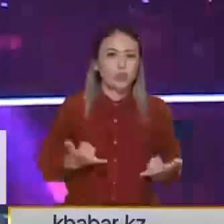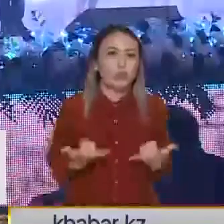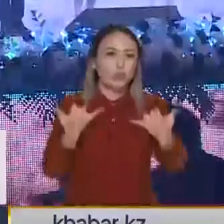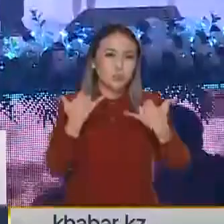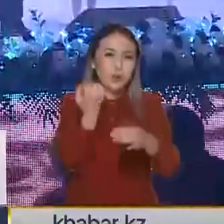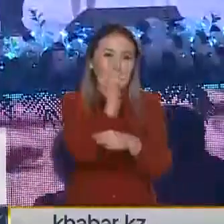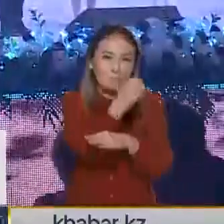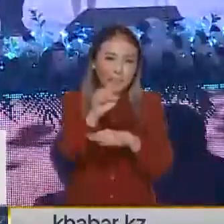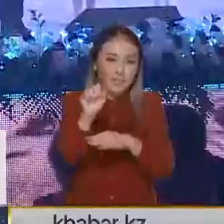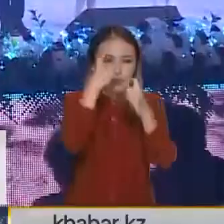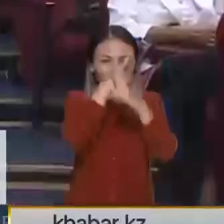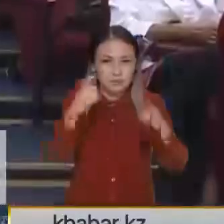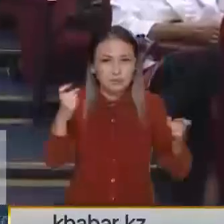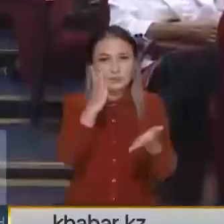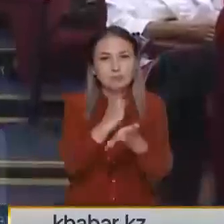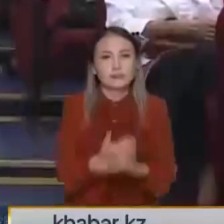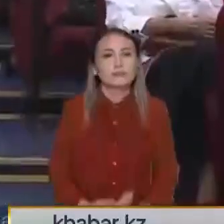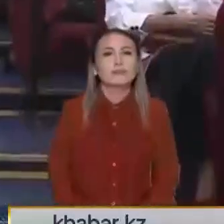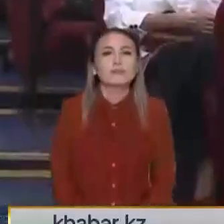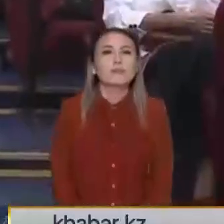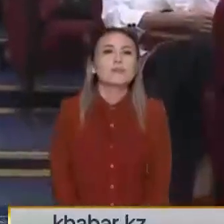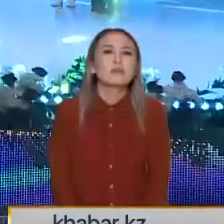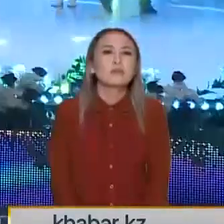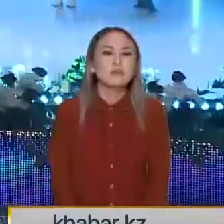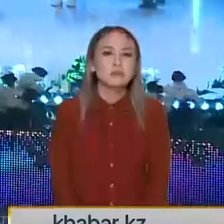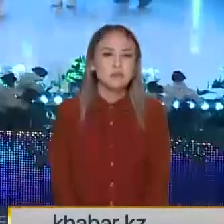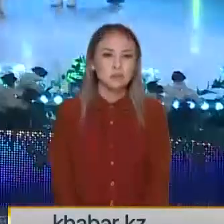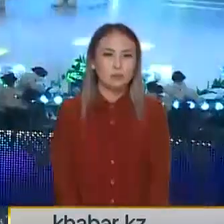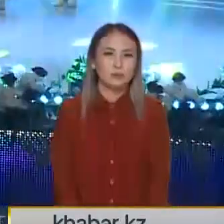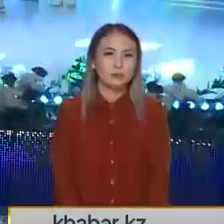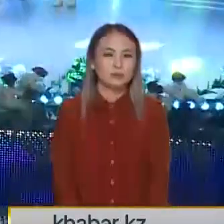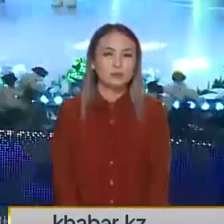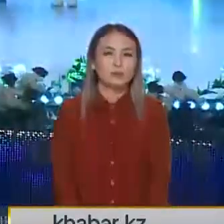жеңімпаздарының есімдері жария етілді. Мансұр Исхожин, Болатбек Молдағалиев, Айбек Даутов, Ақтөбе, хабар.